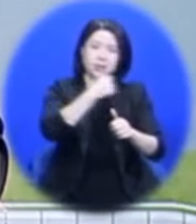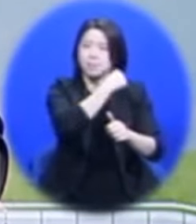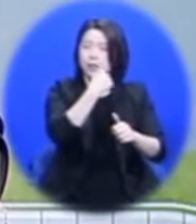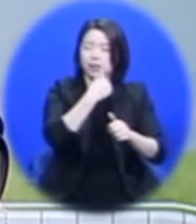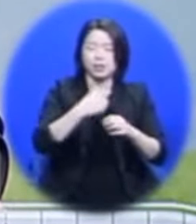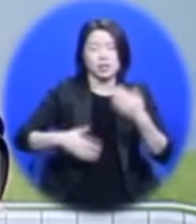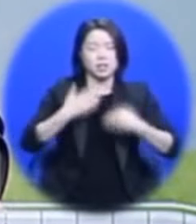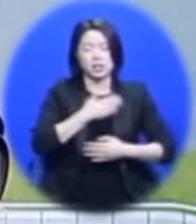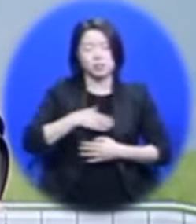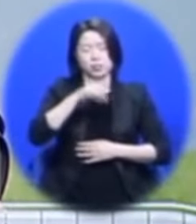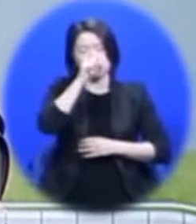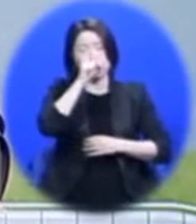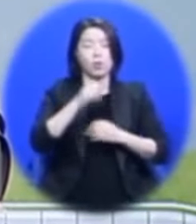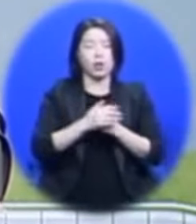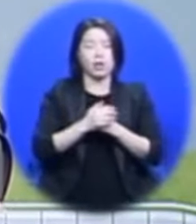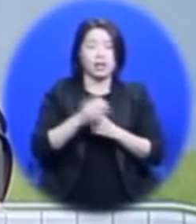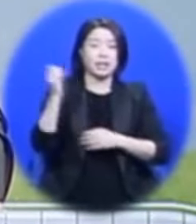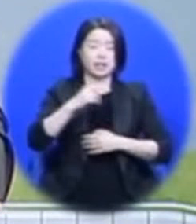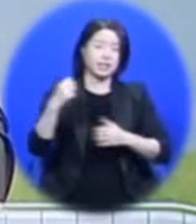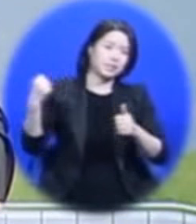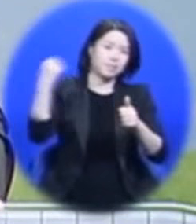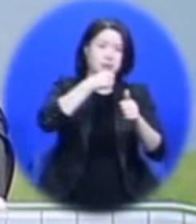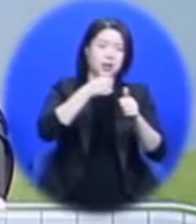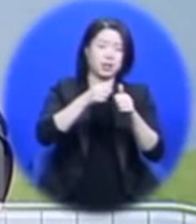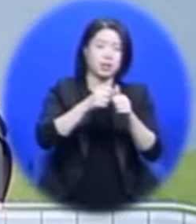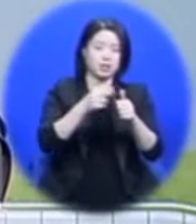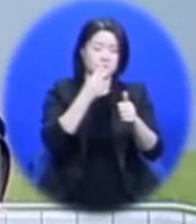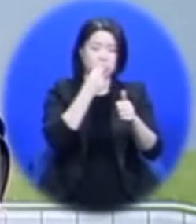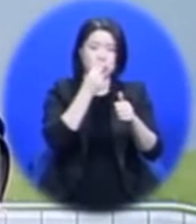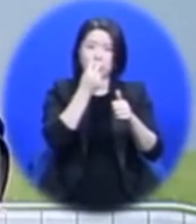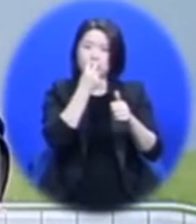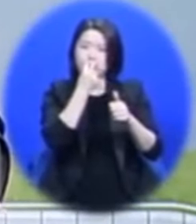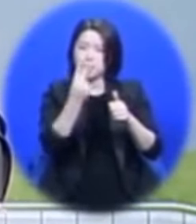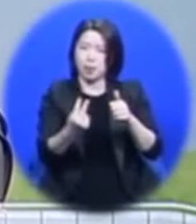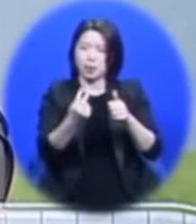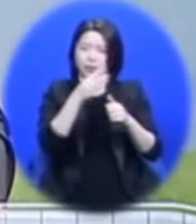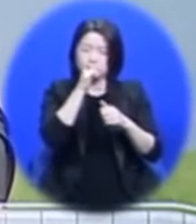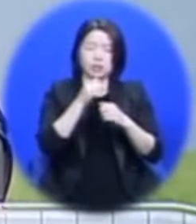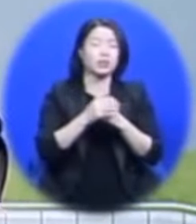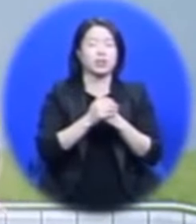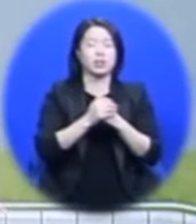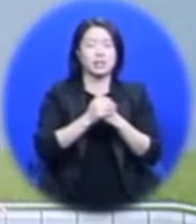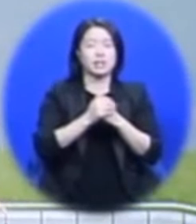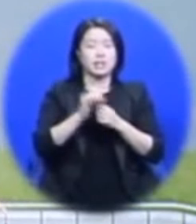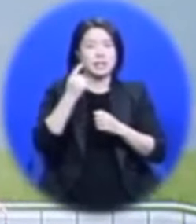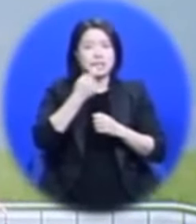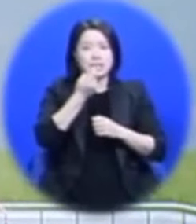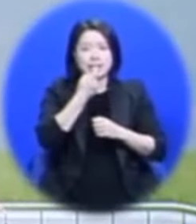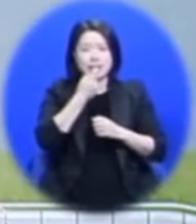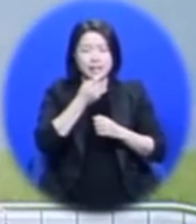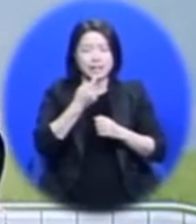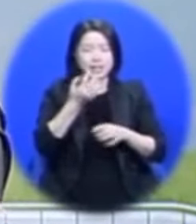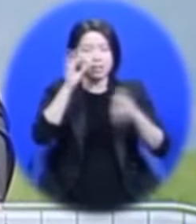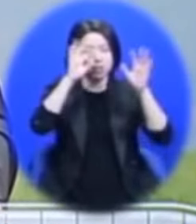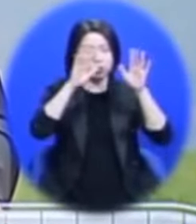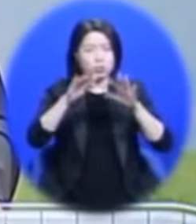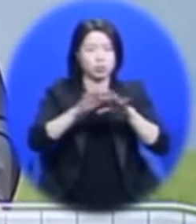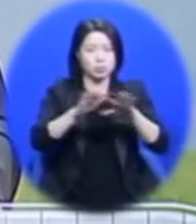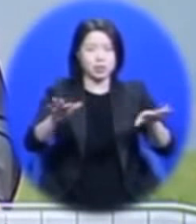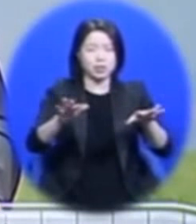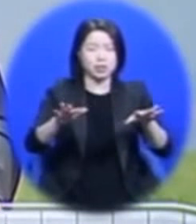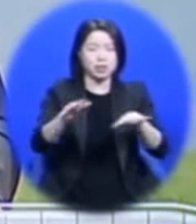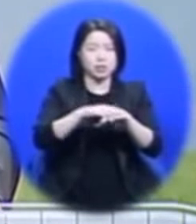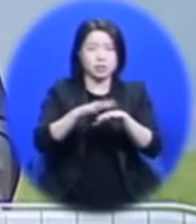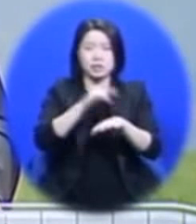기분이 좋았다. 다시 쳤더니 코피가 확 뿜어 나왔다. 흰 눈밭을 적시는 빨간색이